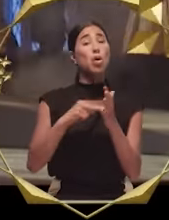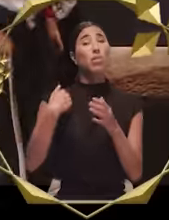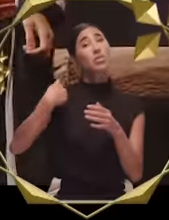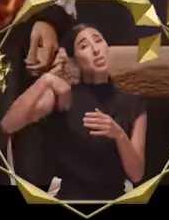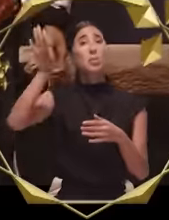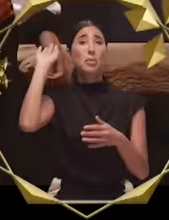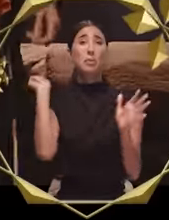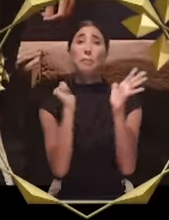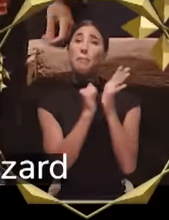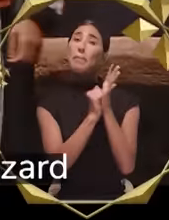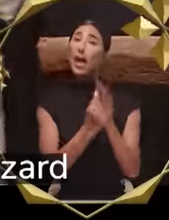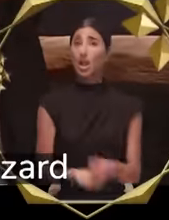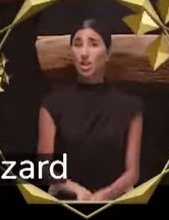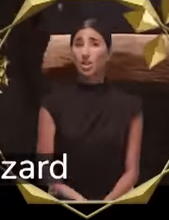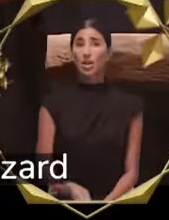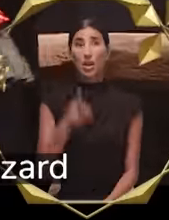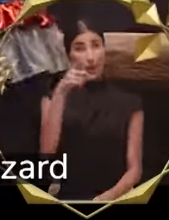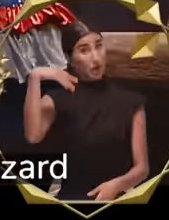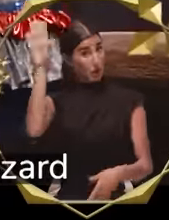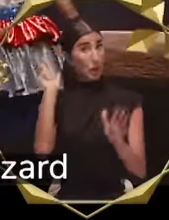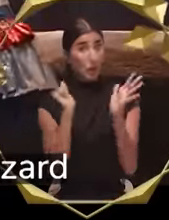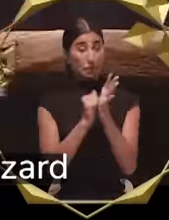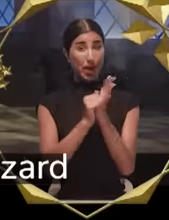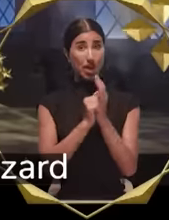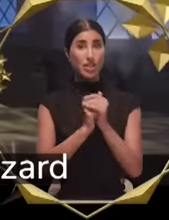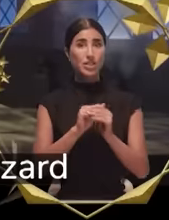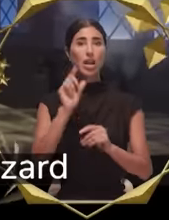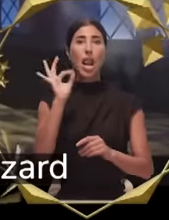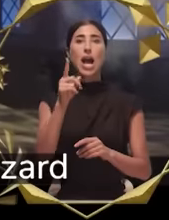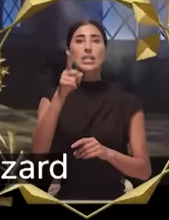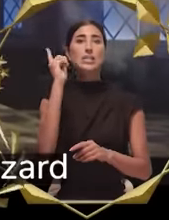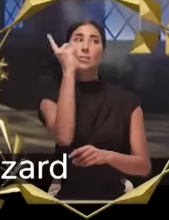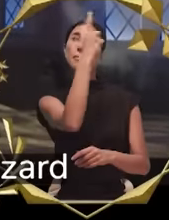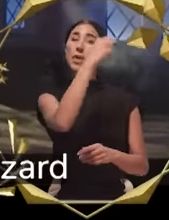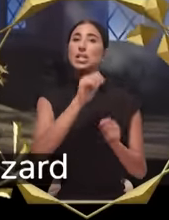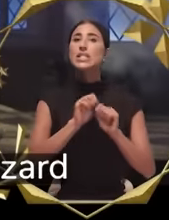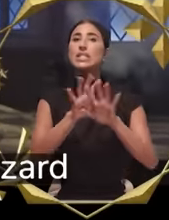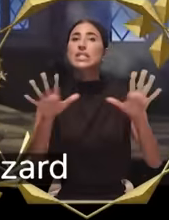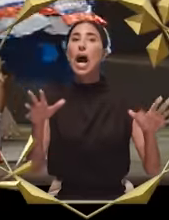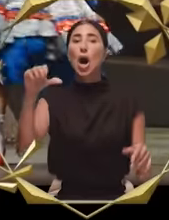ساعدوني يا رفاق ليس لديك إلا ساحري وقواه